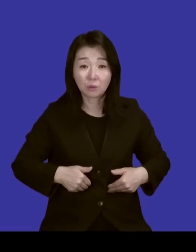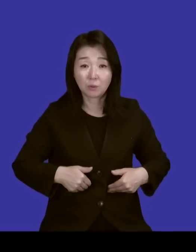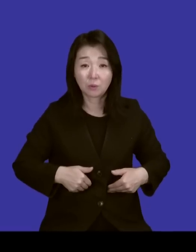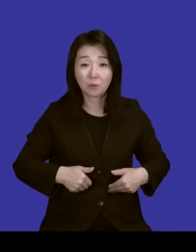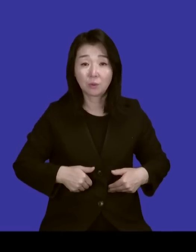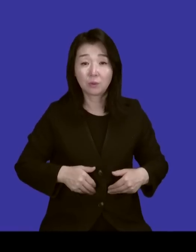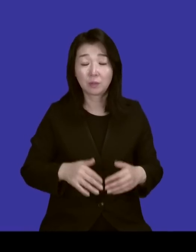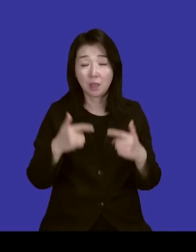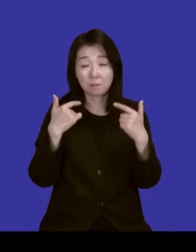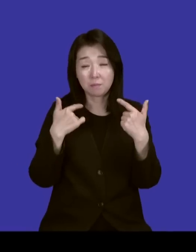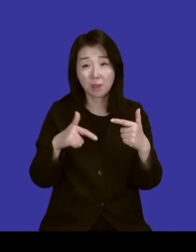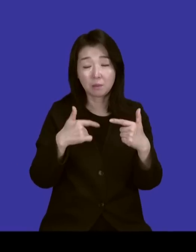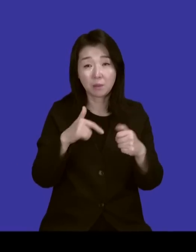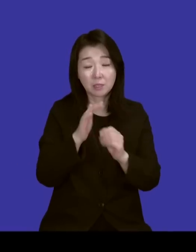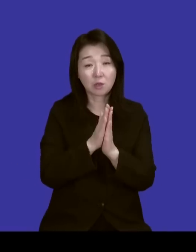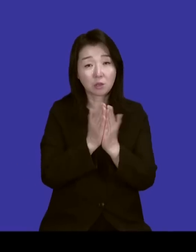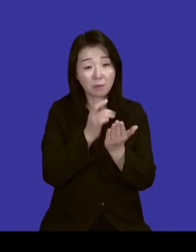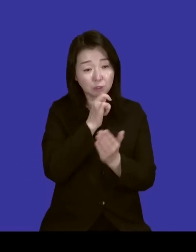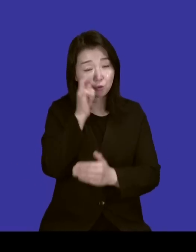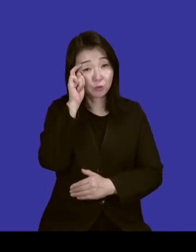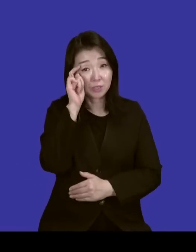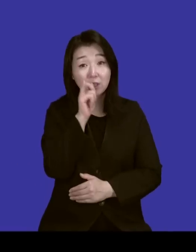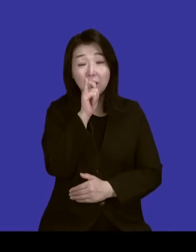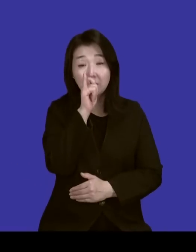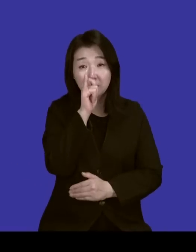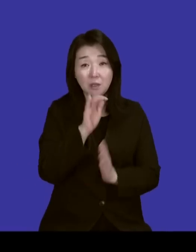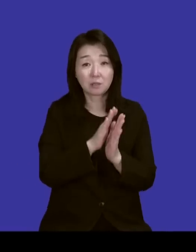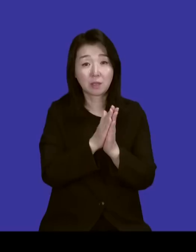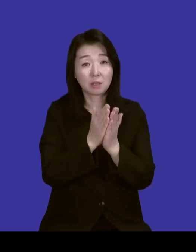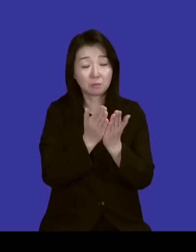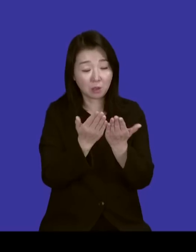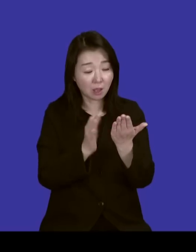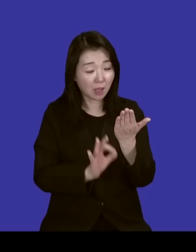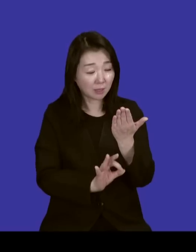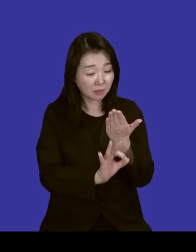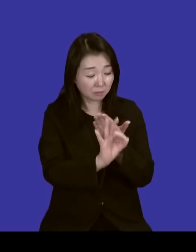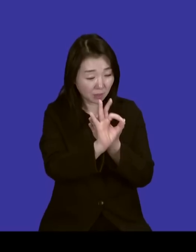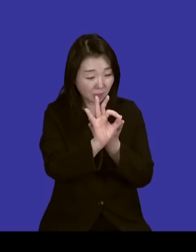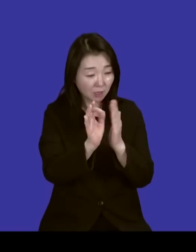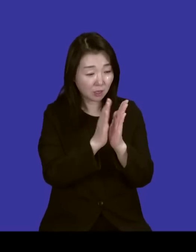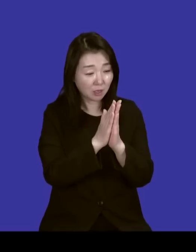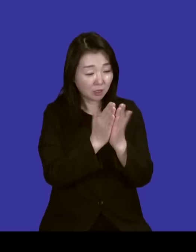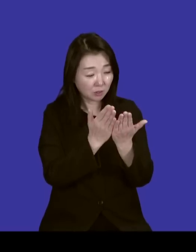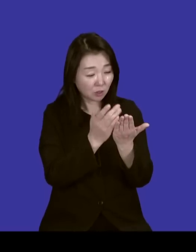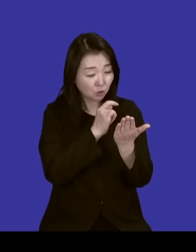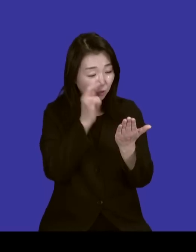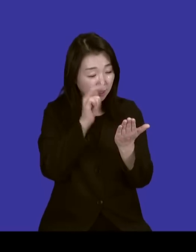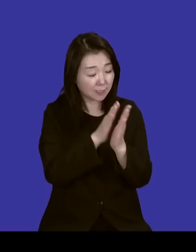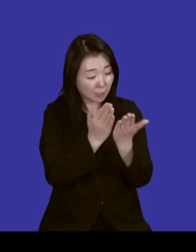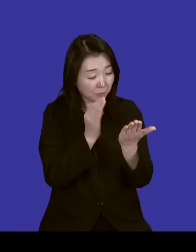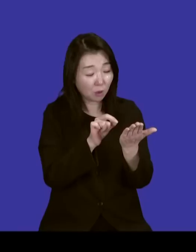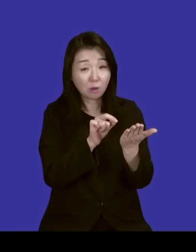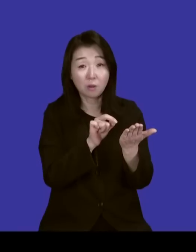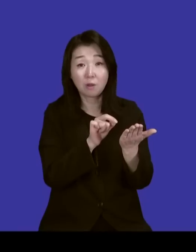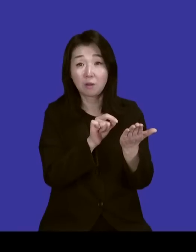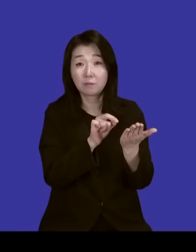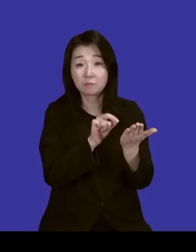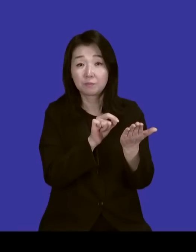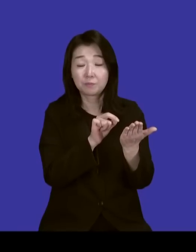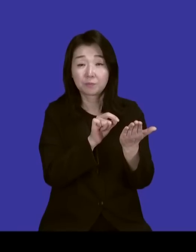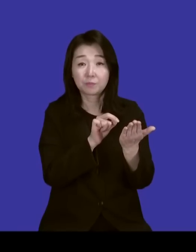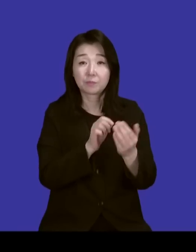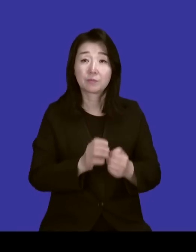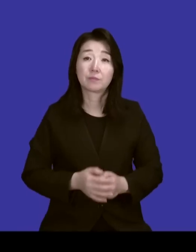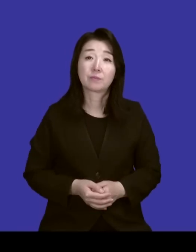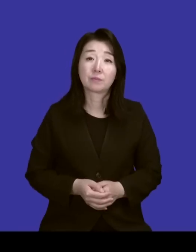네. 제 큐티 책을 펴서 아침에 딱 이렇게 펴는데 새벽에 일어났는데 데살로니가